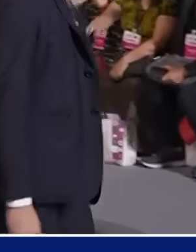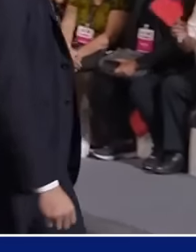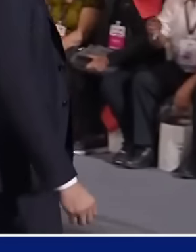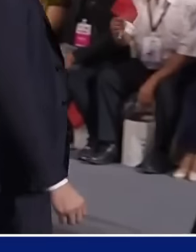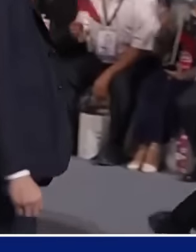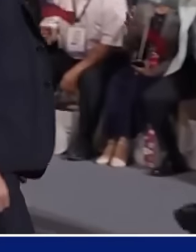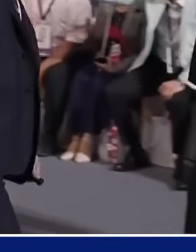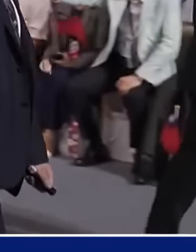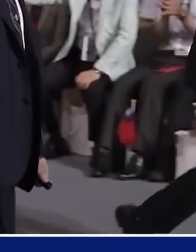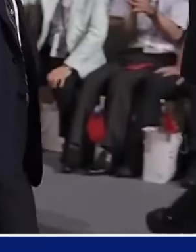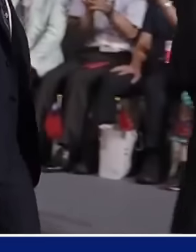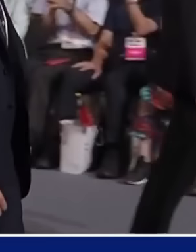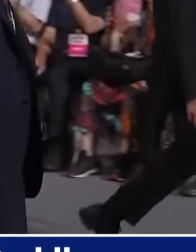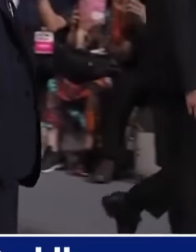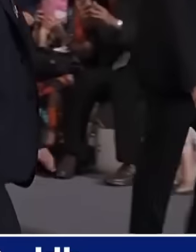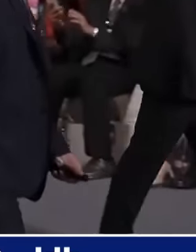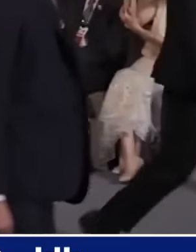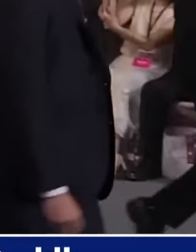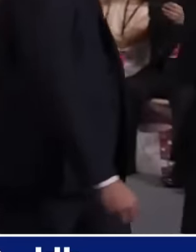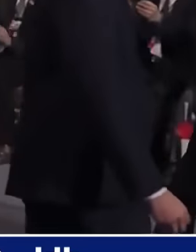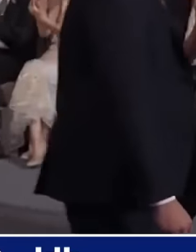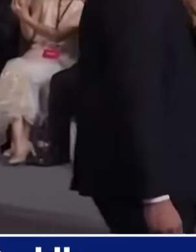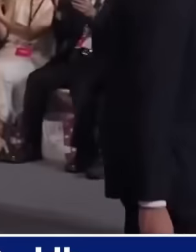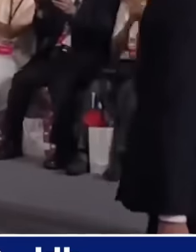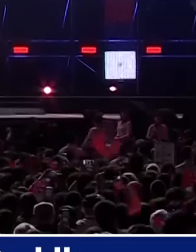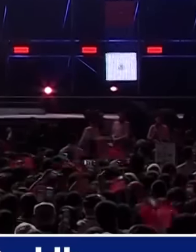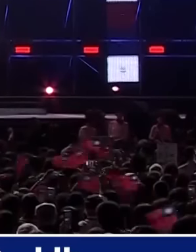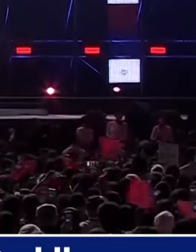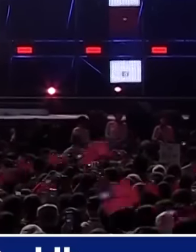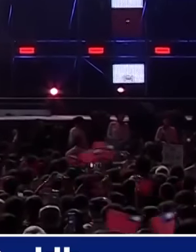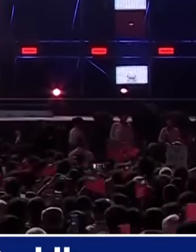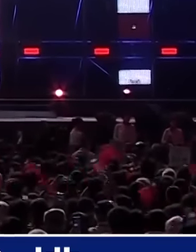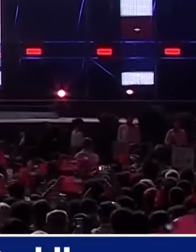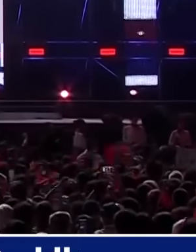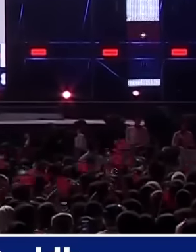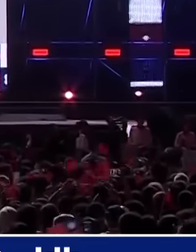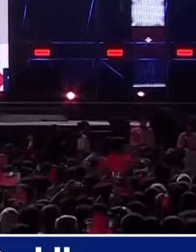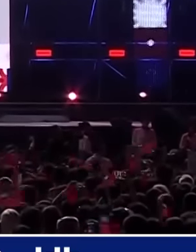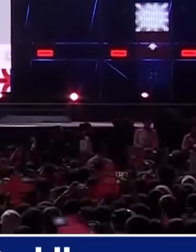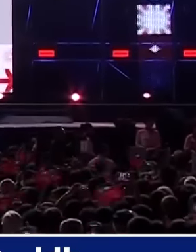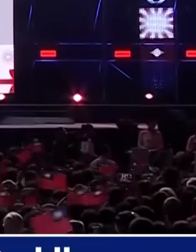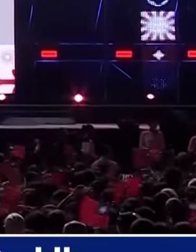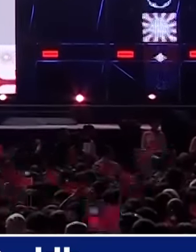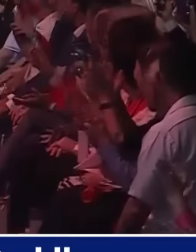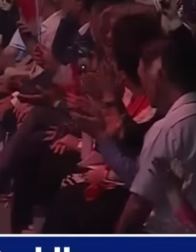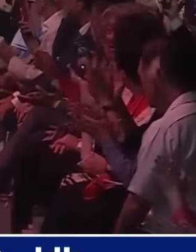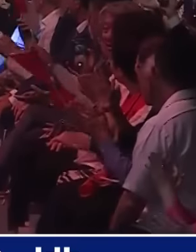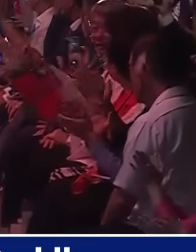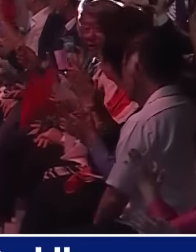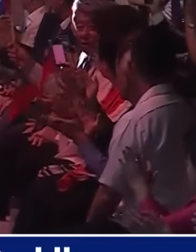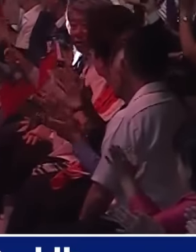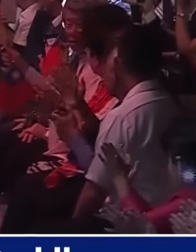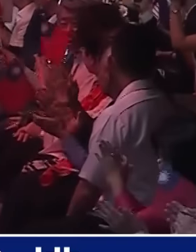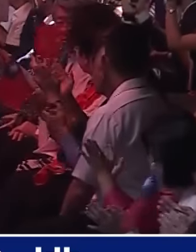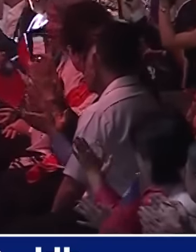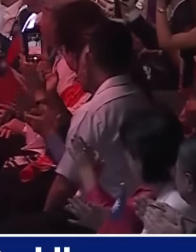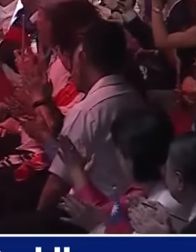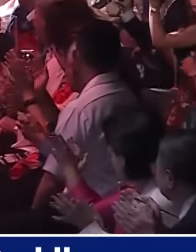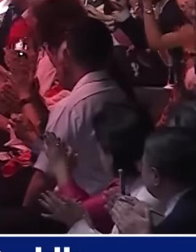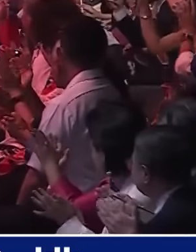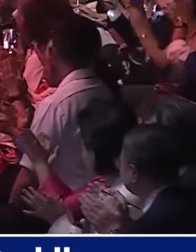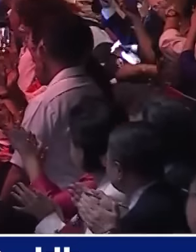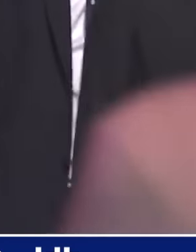总统今年特别莅临， 一进场，总统赖清德热情和民众挥手参加国庆晚会。致辞时，除了祝贺中